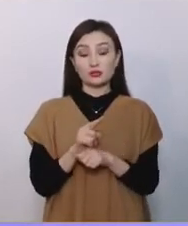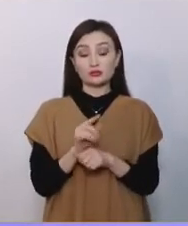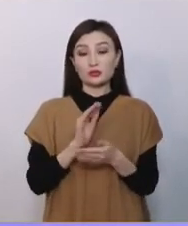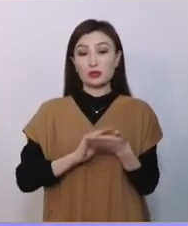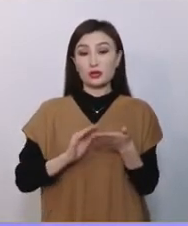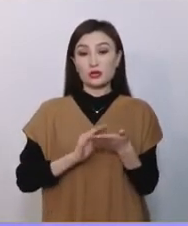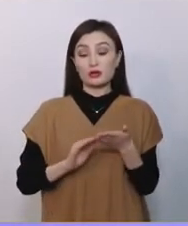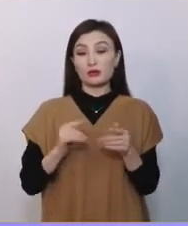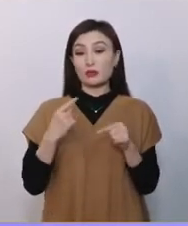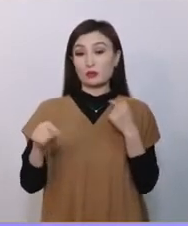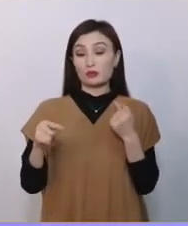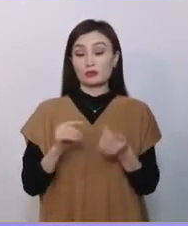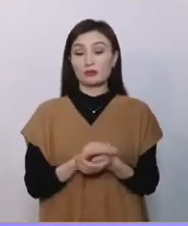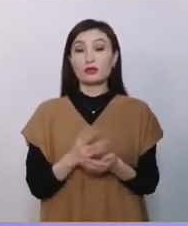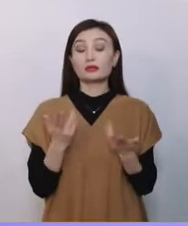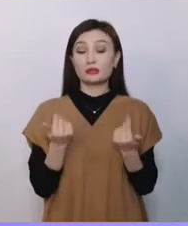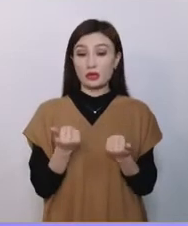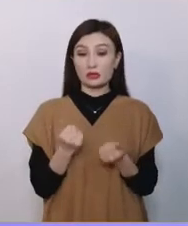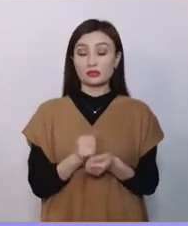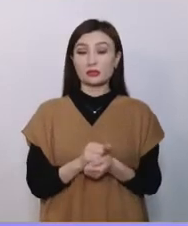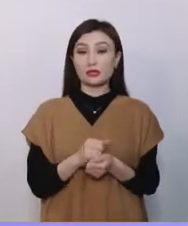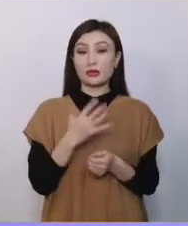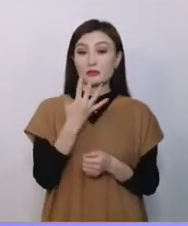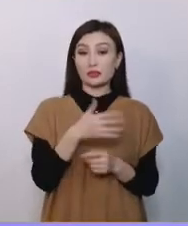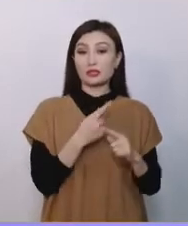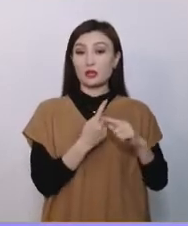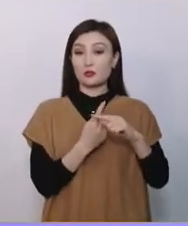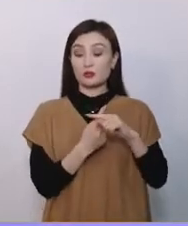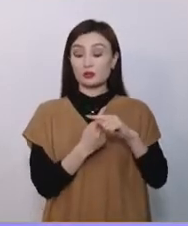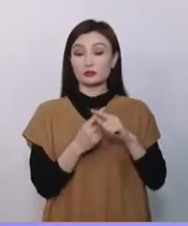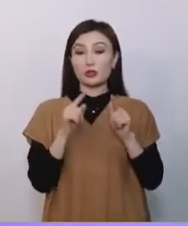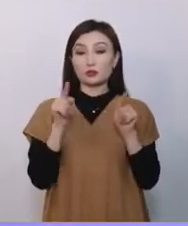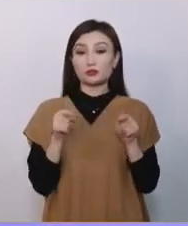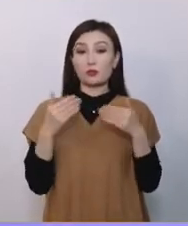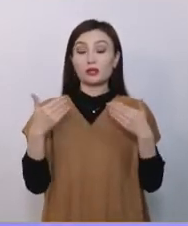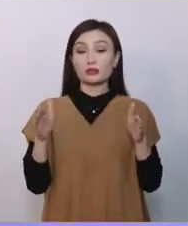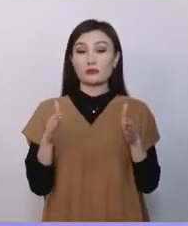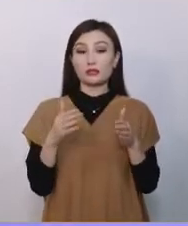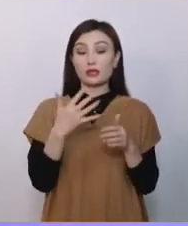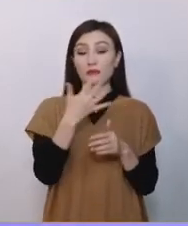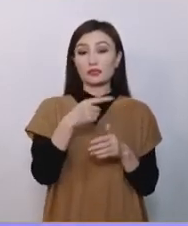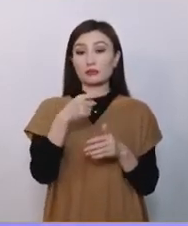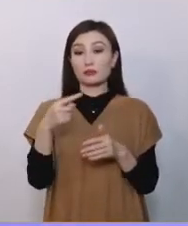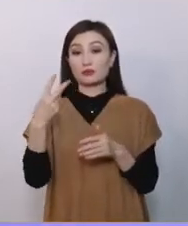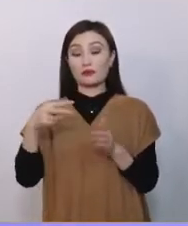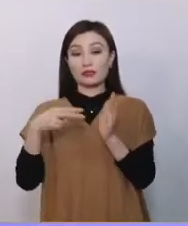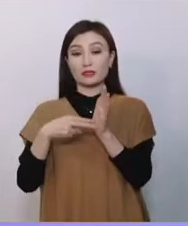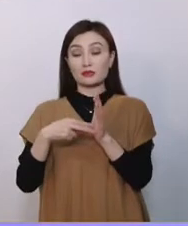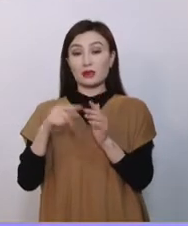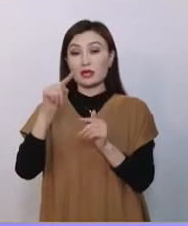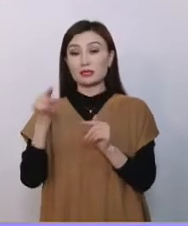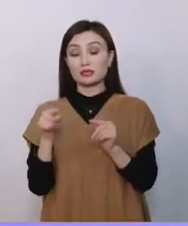выражение до 50 плюс сколько открывается 50 минус 27